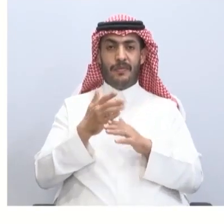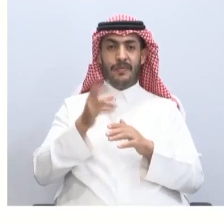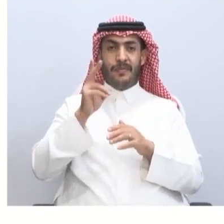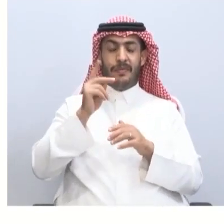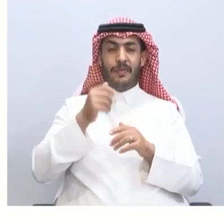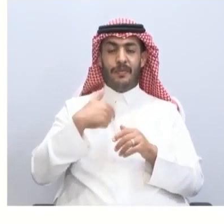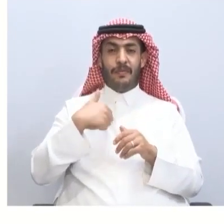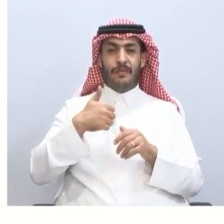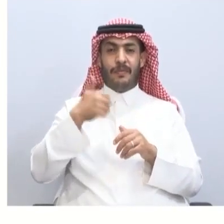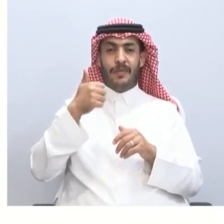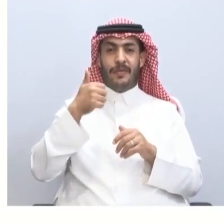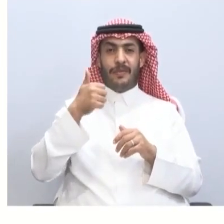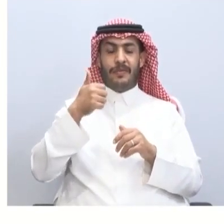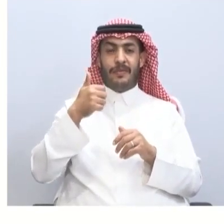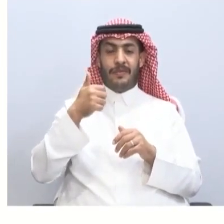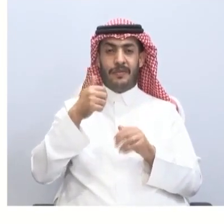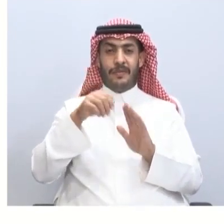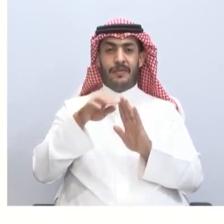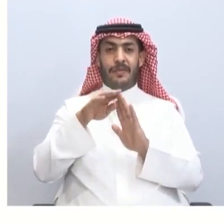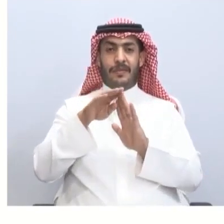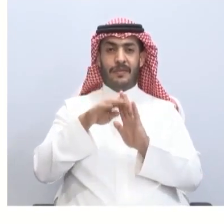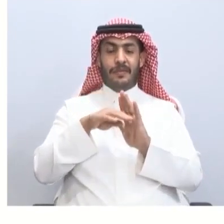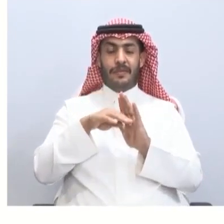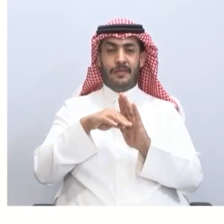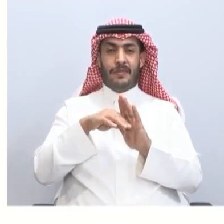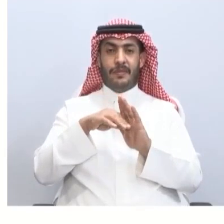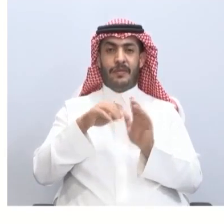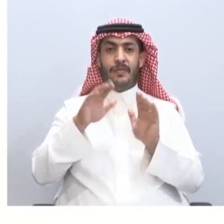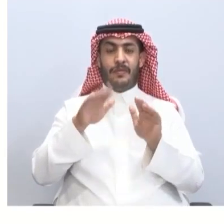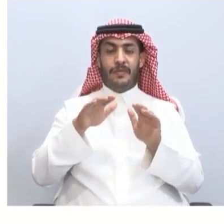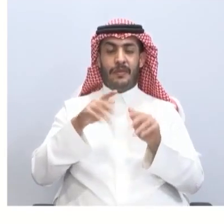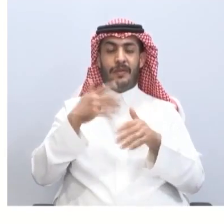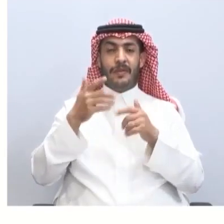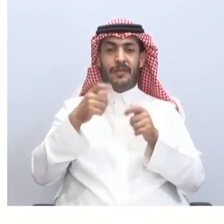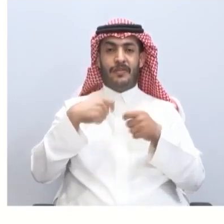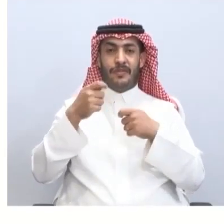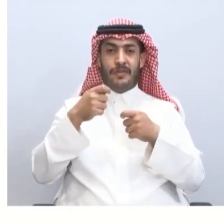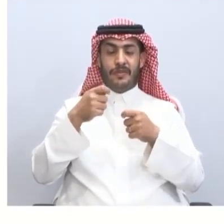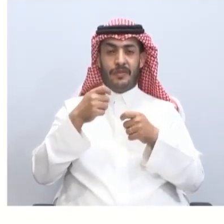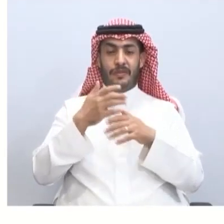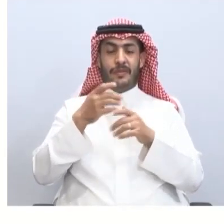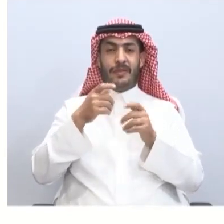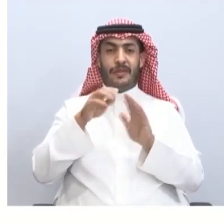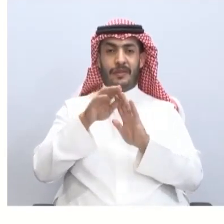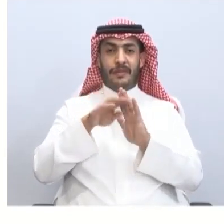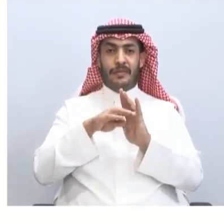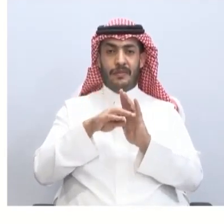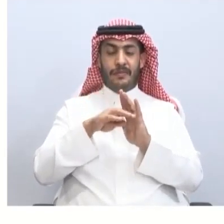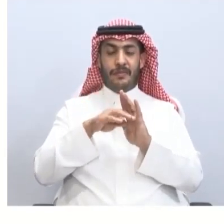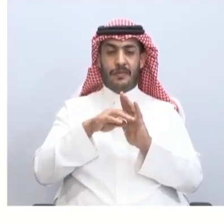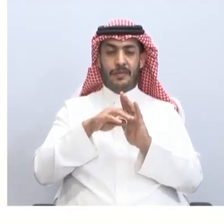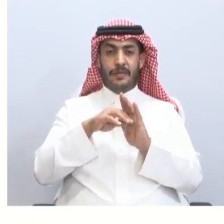ادى ذلك الى الى احسنتم الى وجود نشاط تجاري واقتصادي